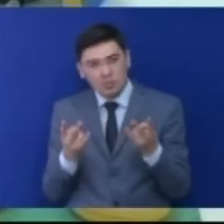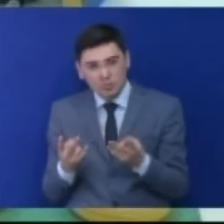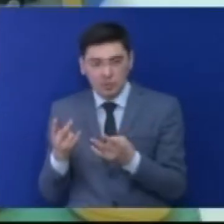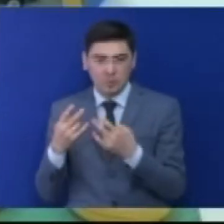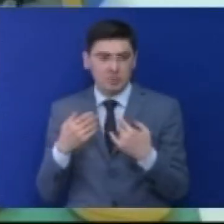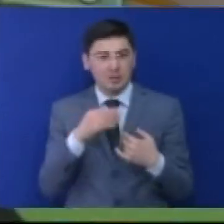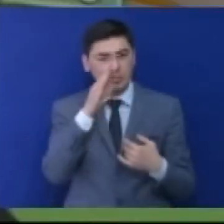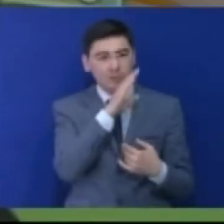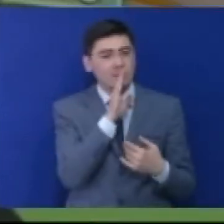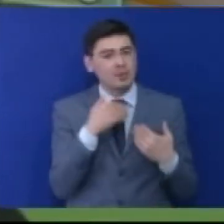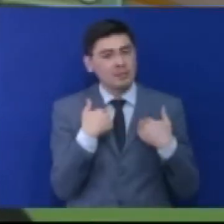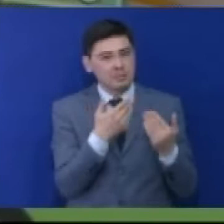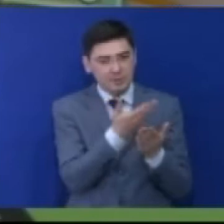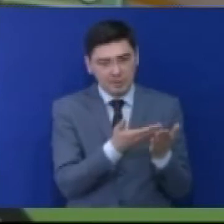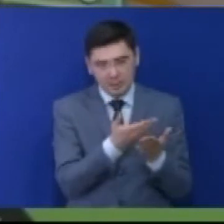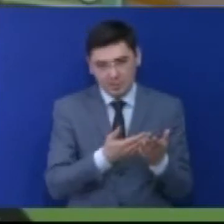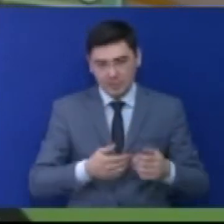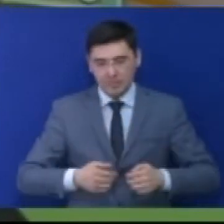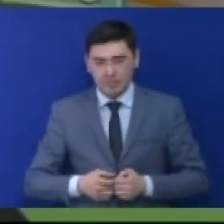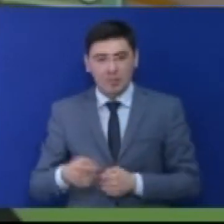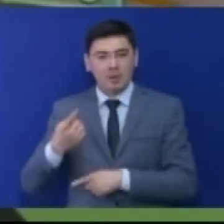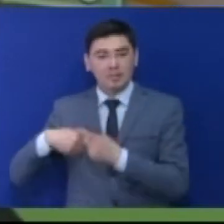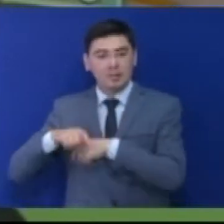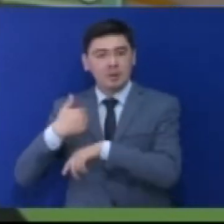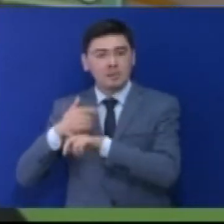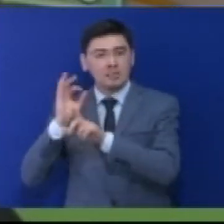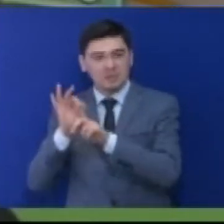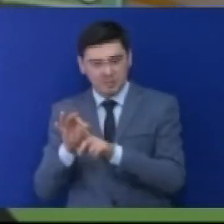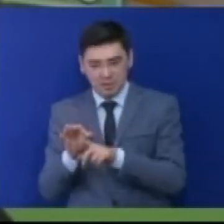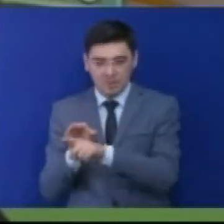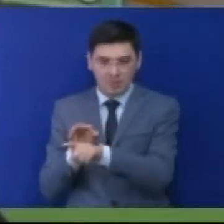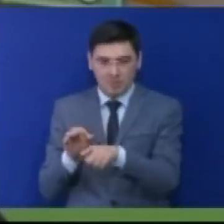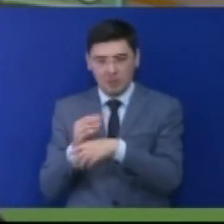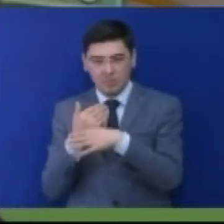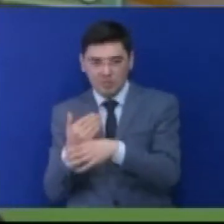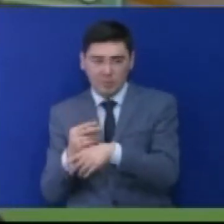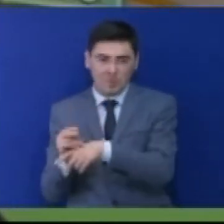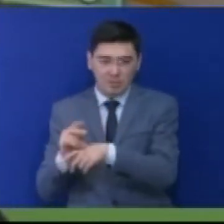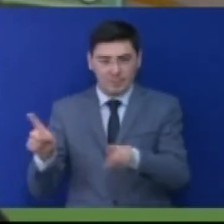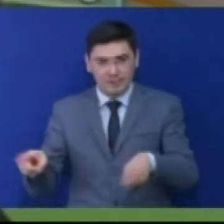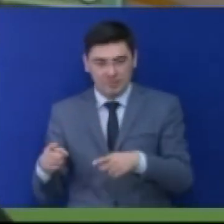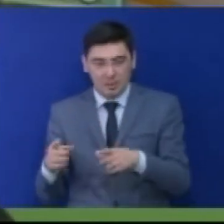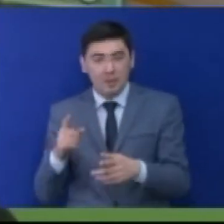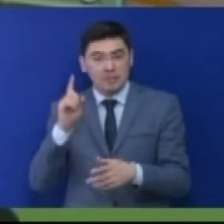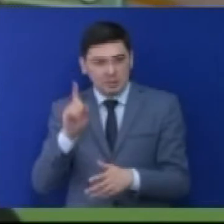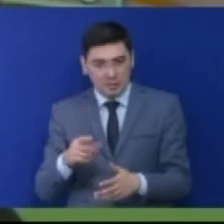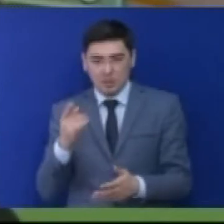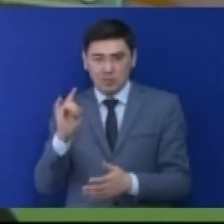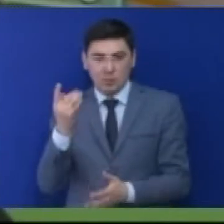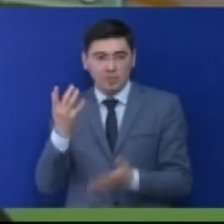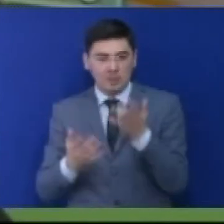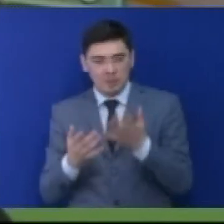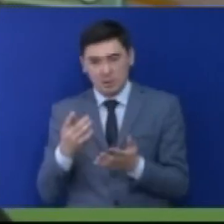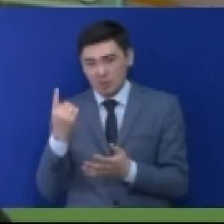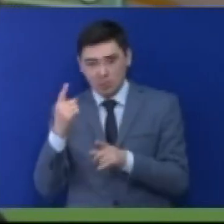их родителям. Наша задача вот именно провести коррекцию этих нарушений. Родители радуются тому, даже когда ребенок